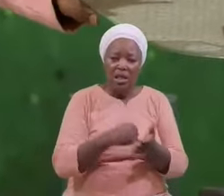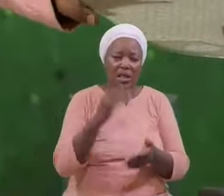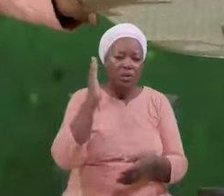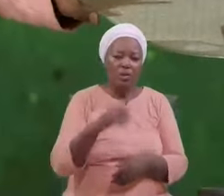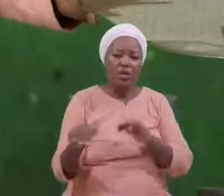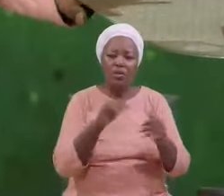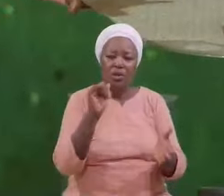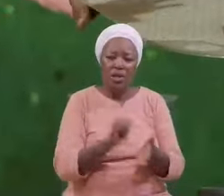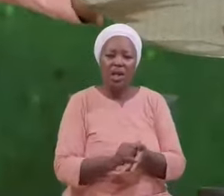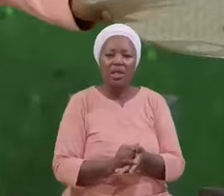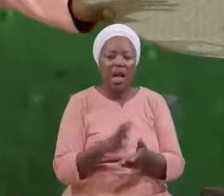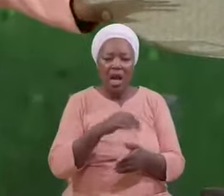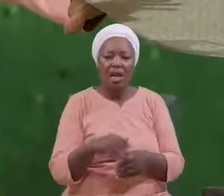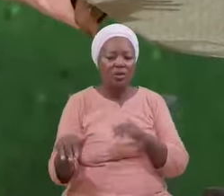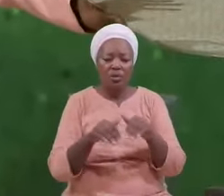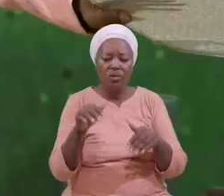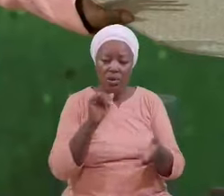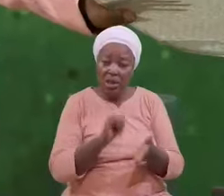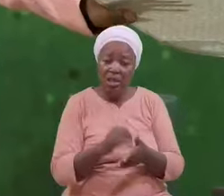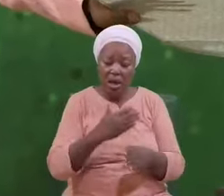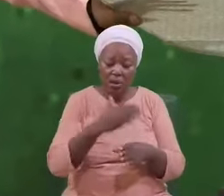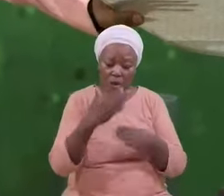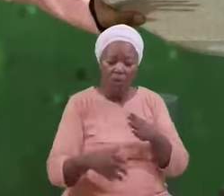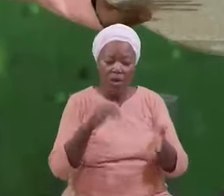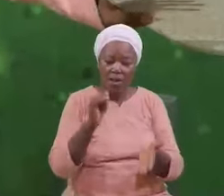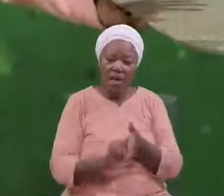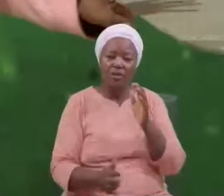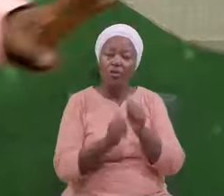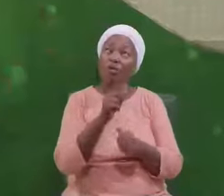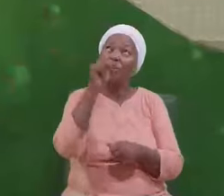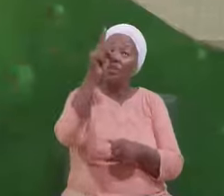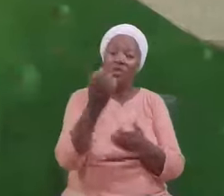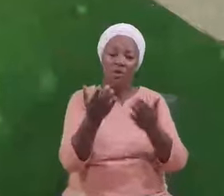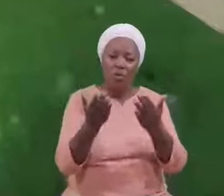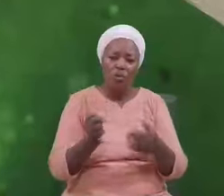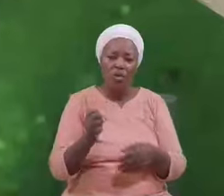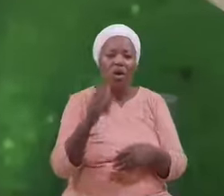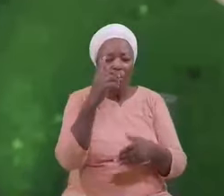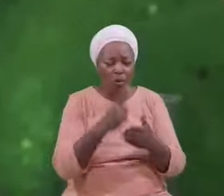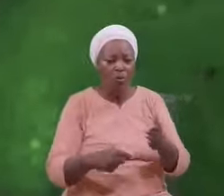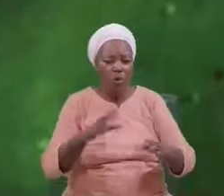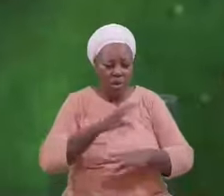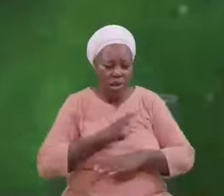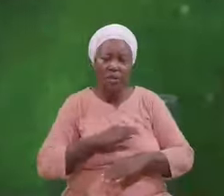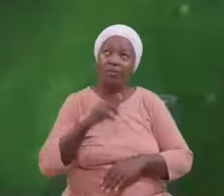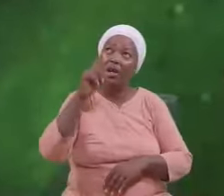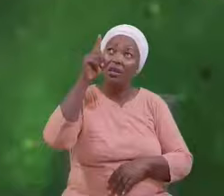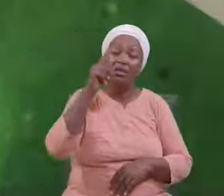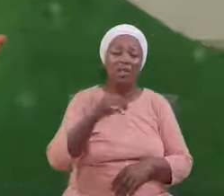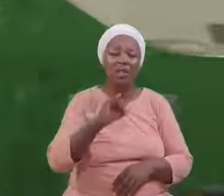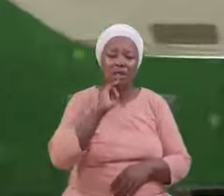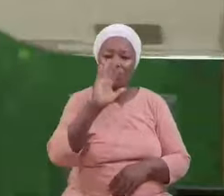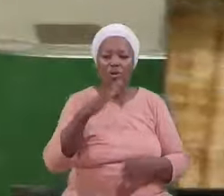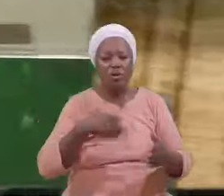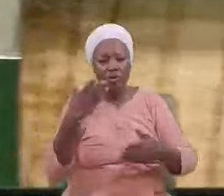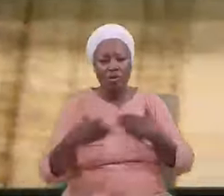cela accomplira ce qui est la volonté de Dieu. Ce qui plaît à Dieu, votre joie. Il ne veut pas que ses